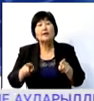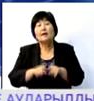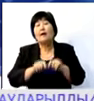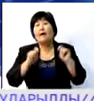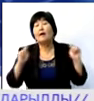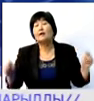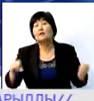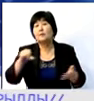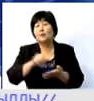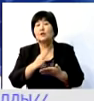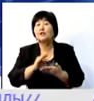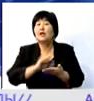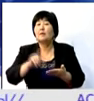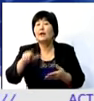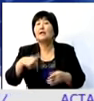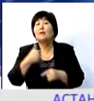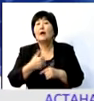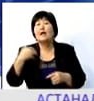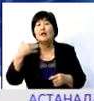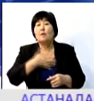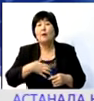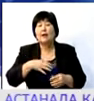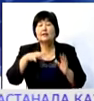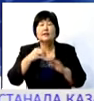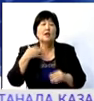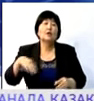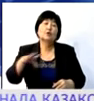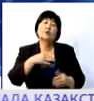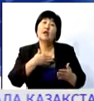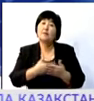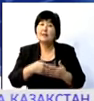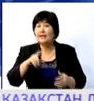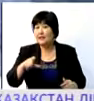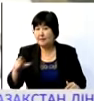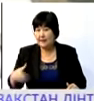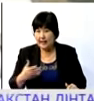ашып көрсеткен дейді мақаланың мән маңызына үңілген Сыр өңірінің белсенді азаматтары.